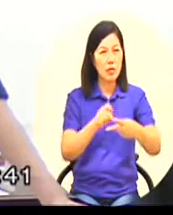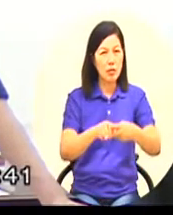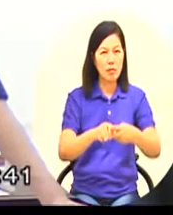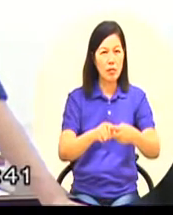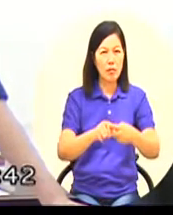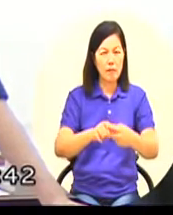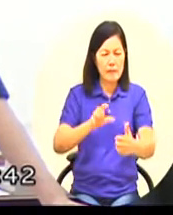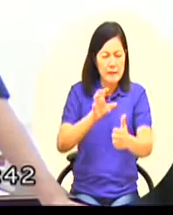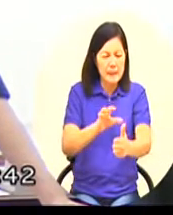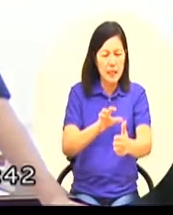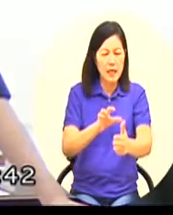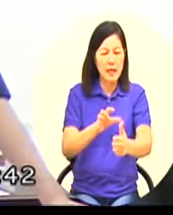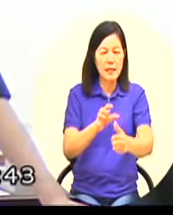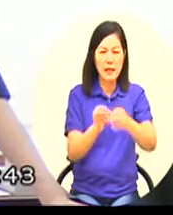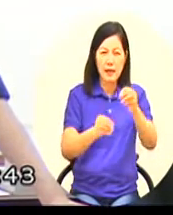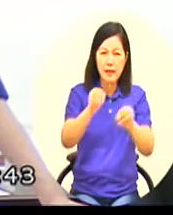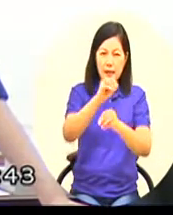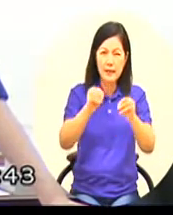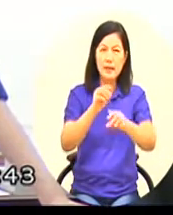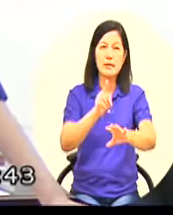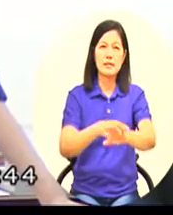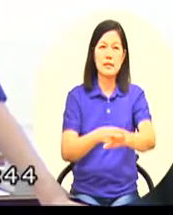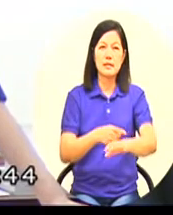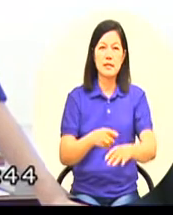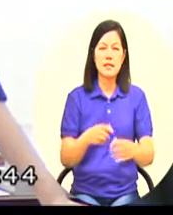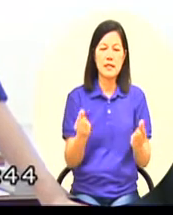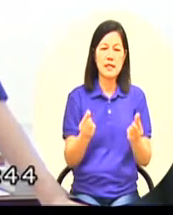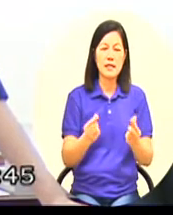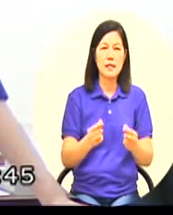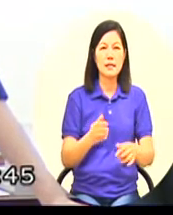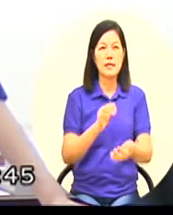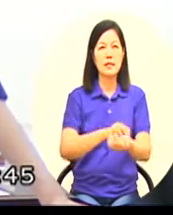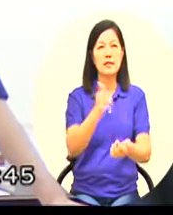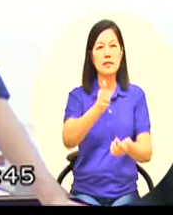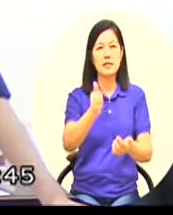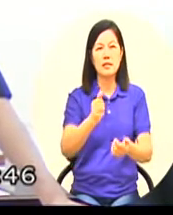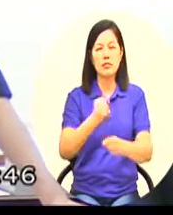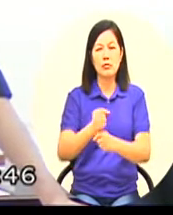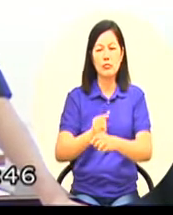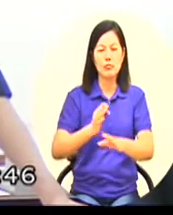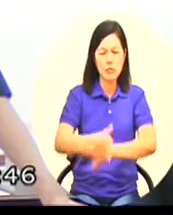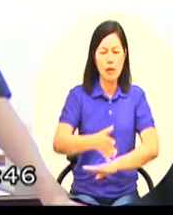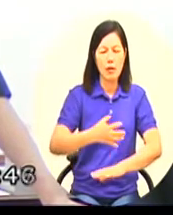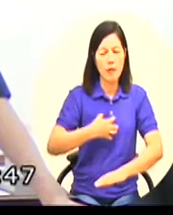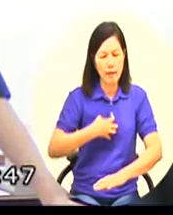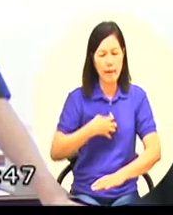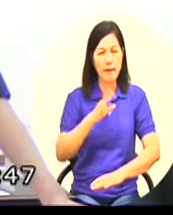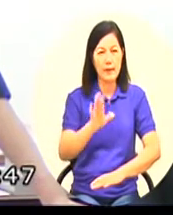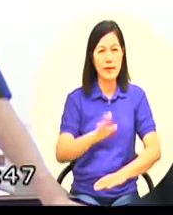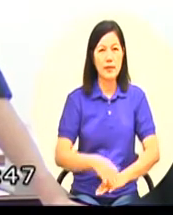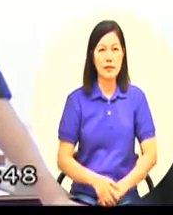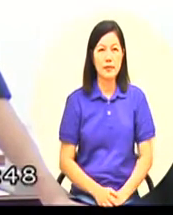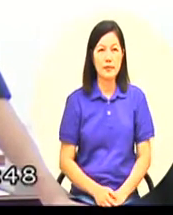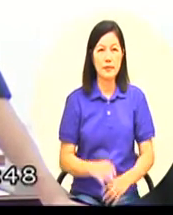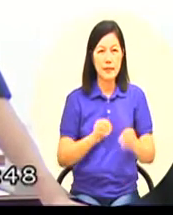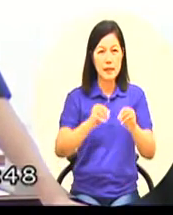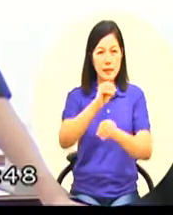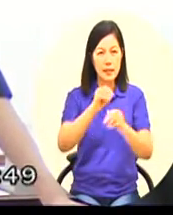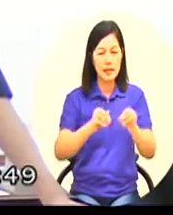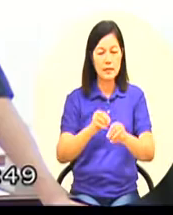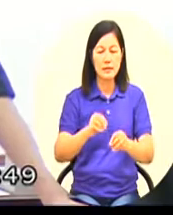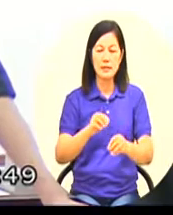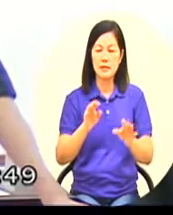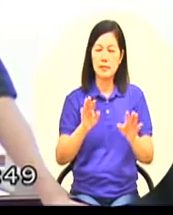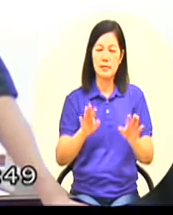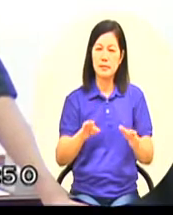都打着弹性，加上我们的医生也一样都过劳嘛。但是现在的一例一休的弹性会让许多人不信任，但